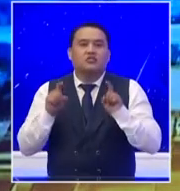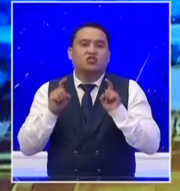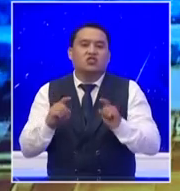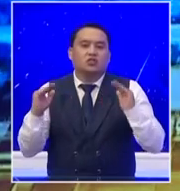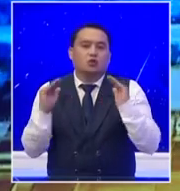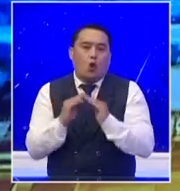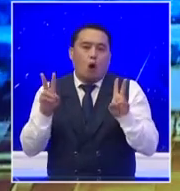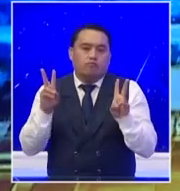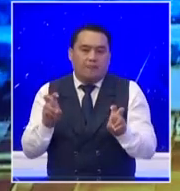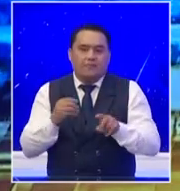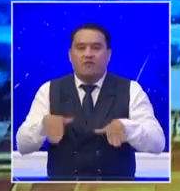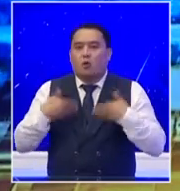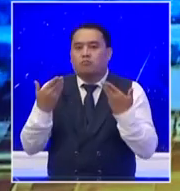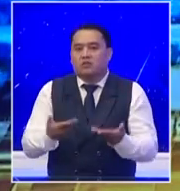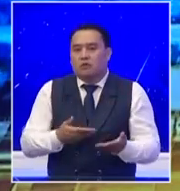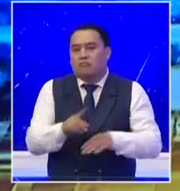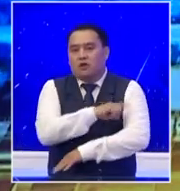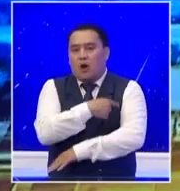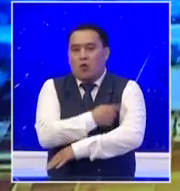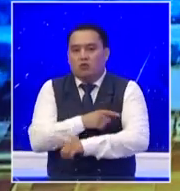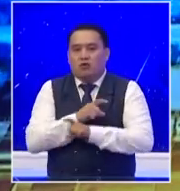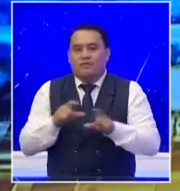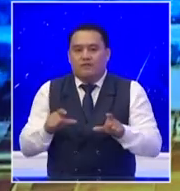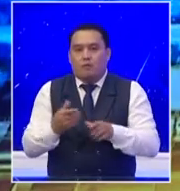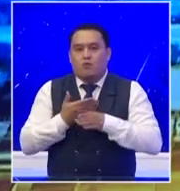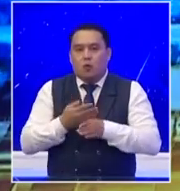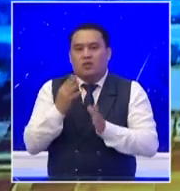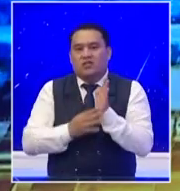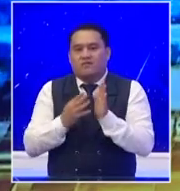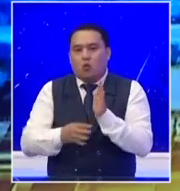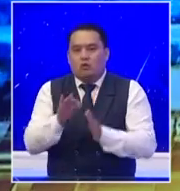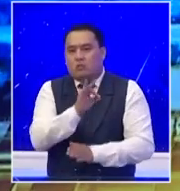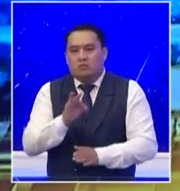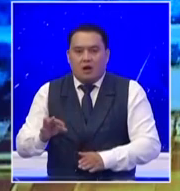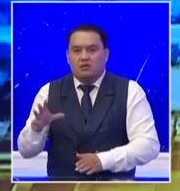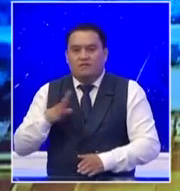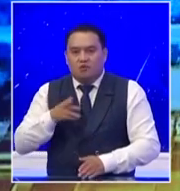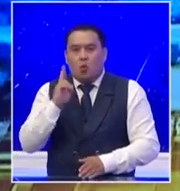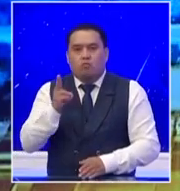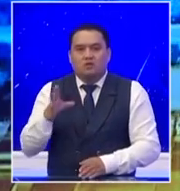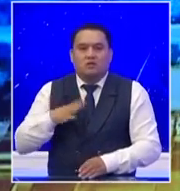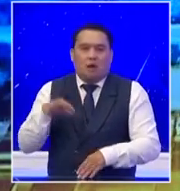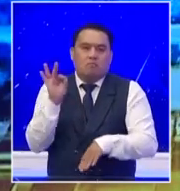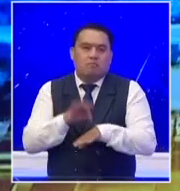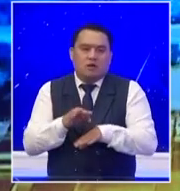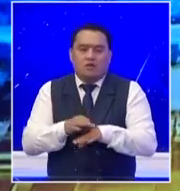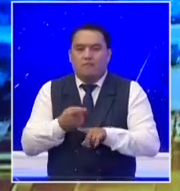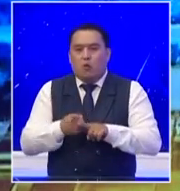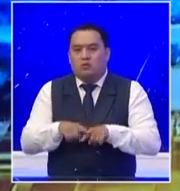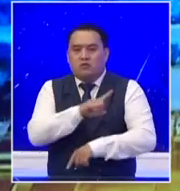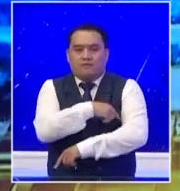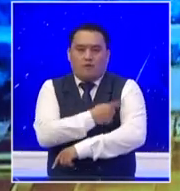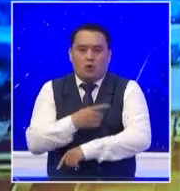Сидите дома. К этому призывают врачи, медучреждения и фельдшеры скорой помощи. 90% тех, кто сегодня посещает